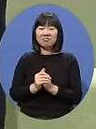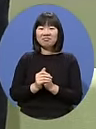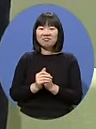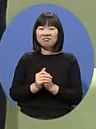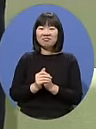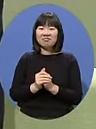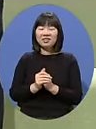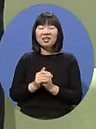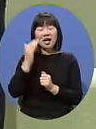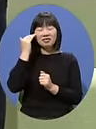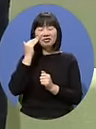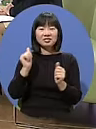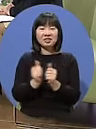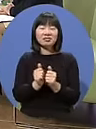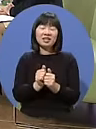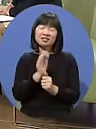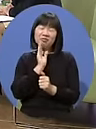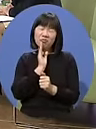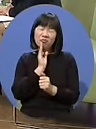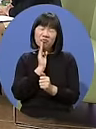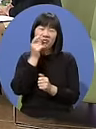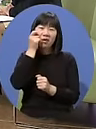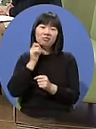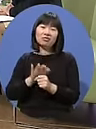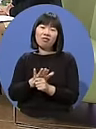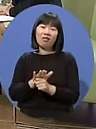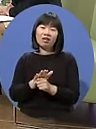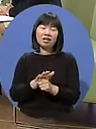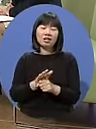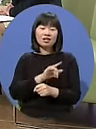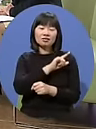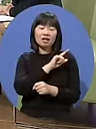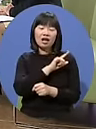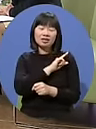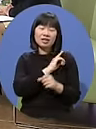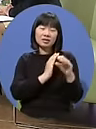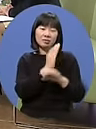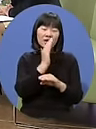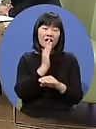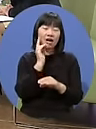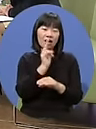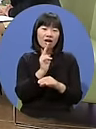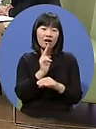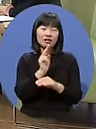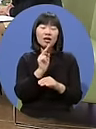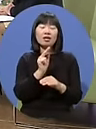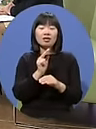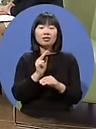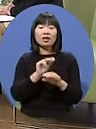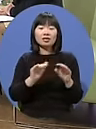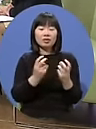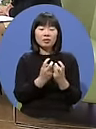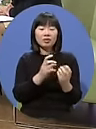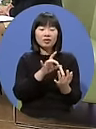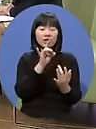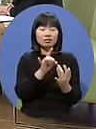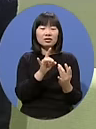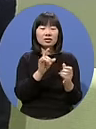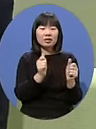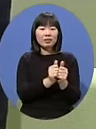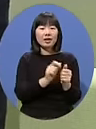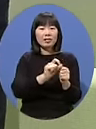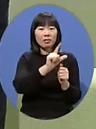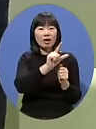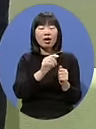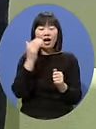거예요. 그래서 큰 위기가 닥쳤을 때 또 극단적인 해결책을 선택하는 것들이 남자들이 의외로 되게 많다라는 거죠. 우리나라 남자